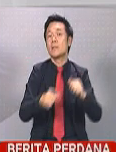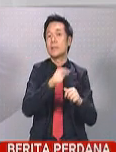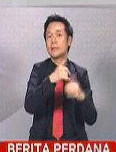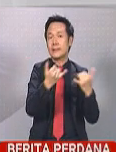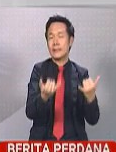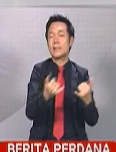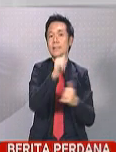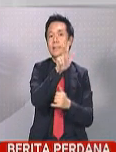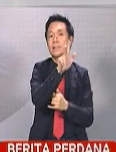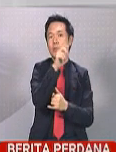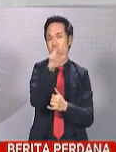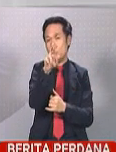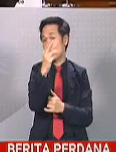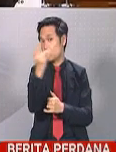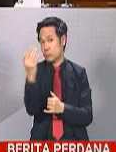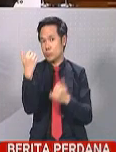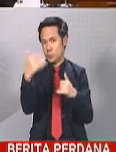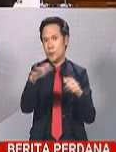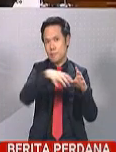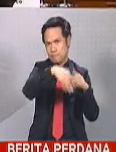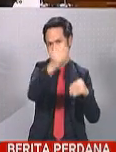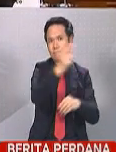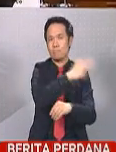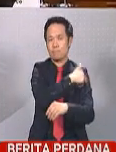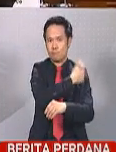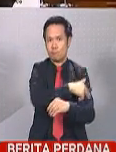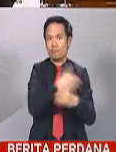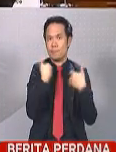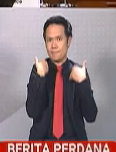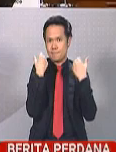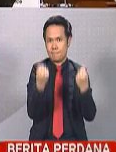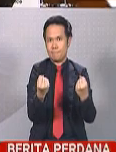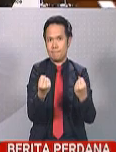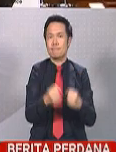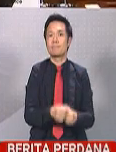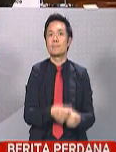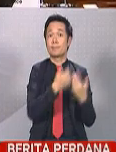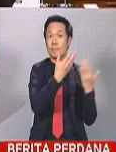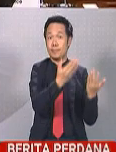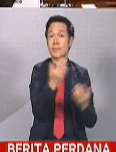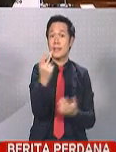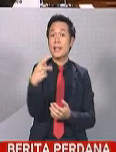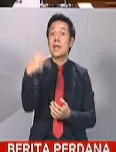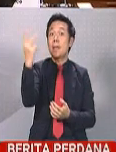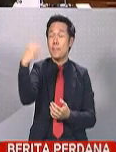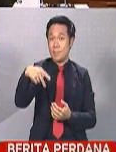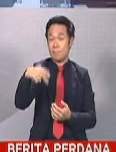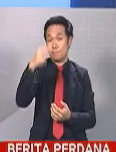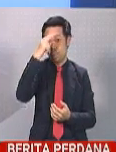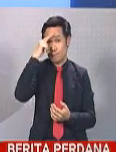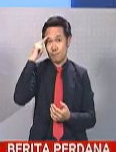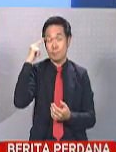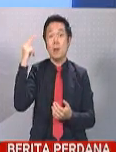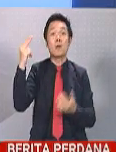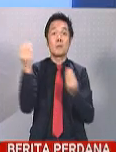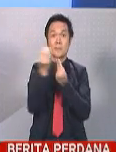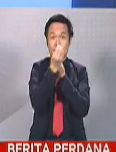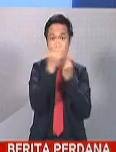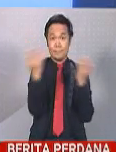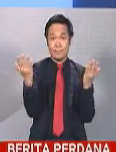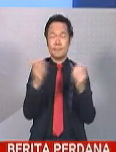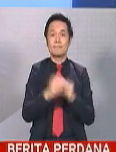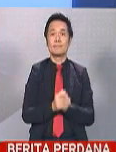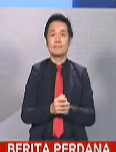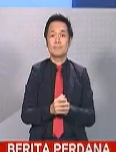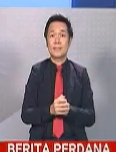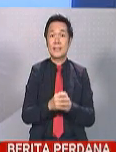3,663 kes. Pada sidang media di Putrajaya, Ketua Pengarah Kesihatan Datuk Dr. Nur Hisham Abdullah turut memaklumkan